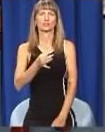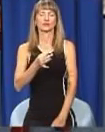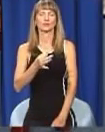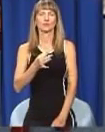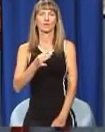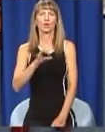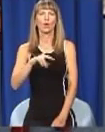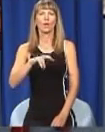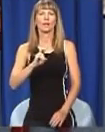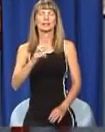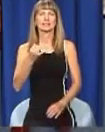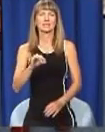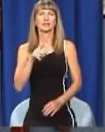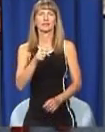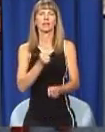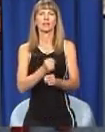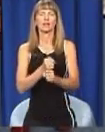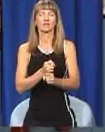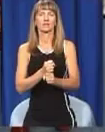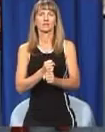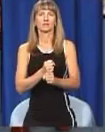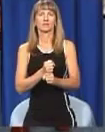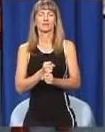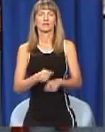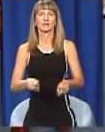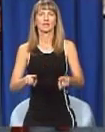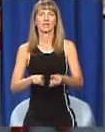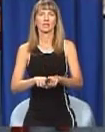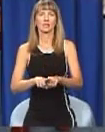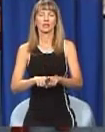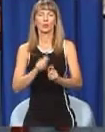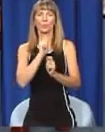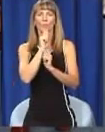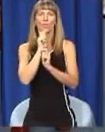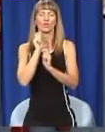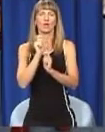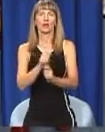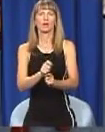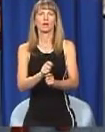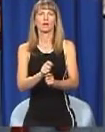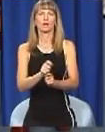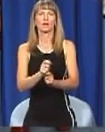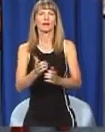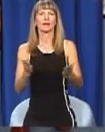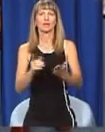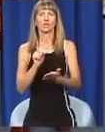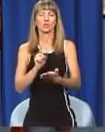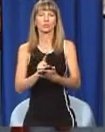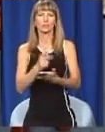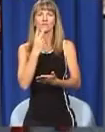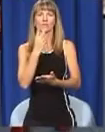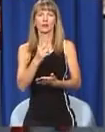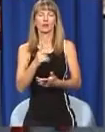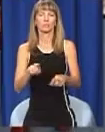Олексій, а ти робив коли-небудь такі собі сюрпризи, які мають вигляд, на